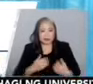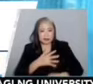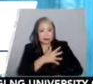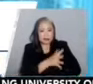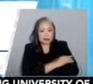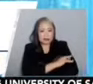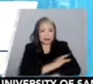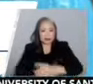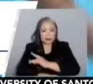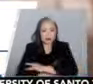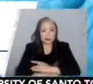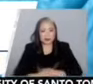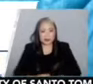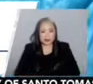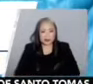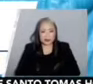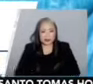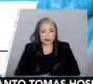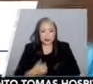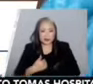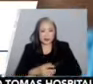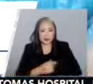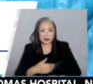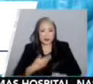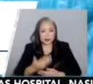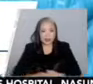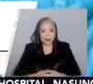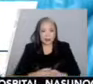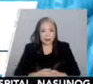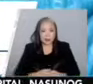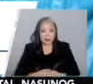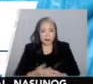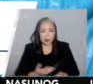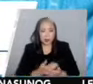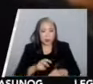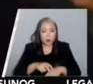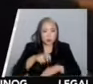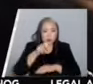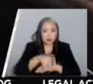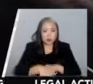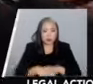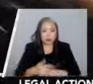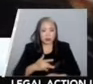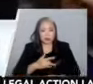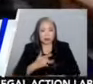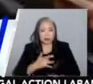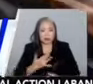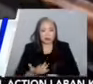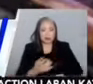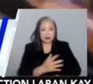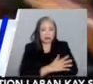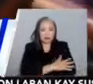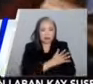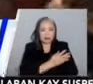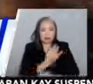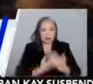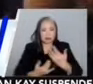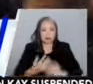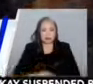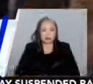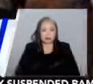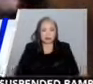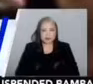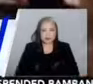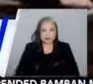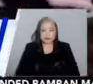nasisip dito kasi sulong na. Bago ko tumalong, naramdaman ko na may tama na pala dito. Taliwas sa sinabi ng China na ang mga Chino ang